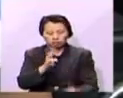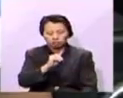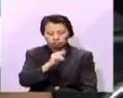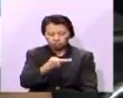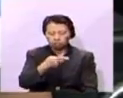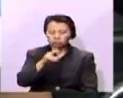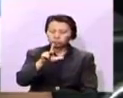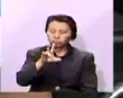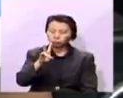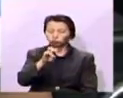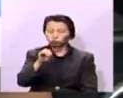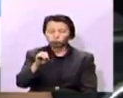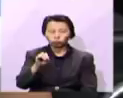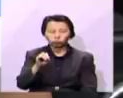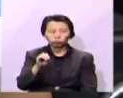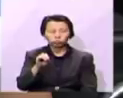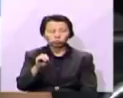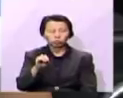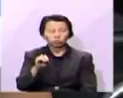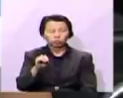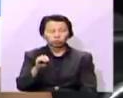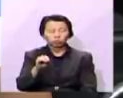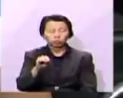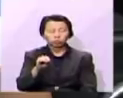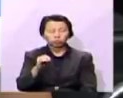MH370 di orang kata di